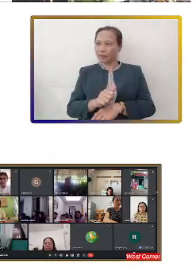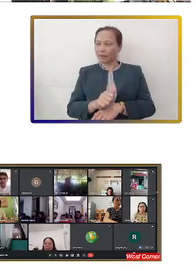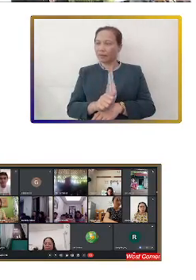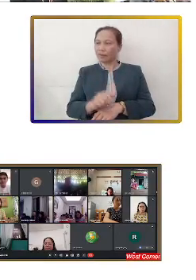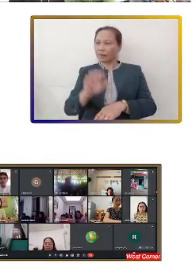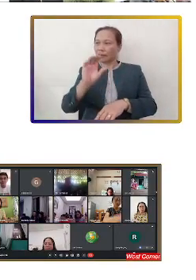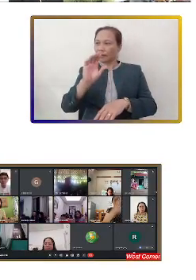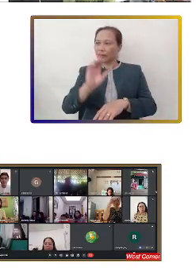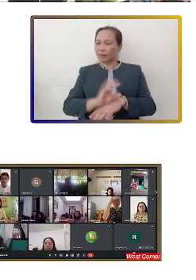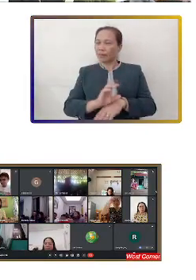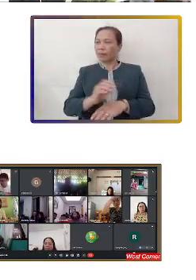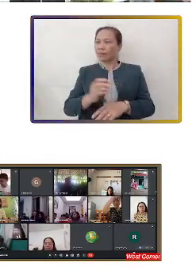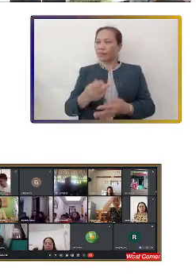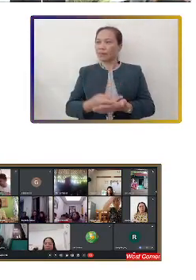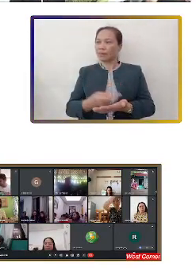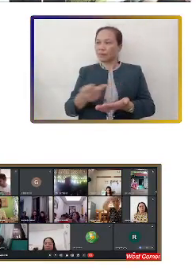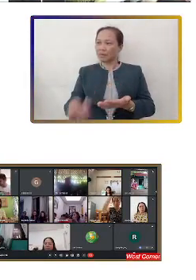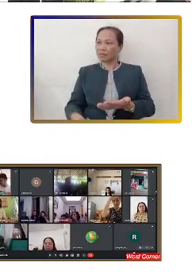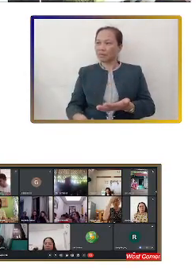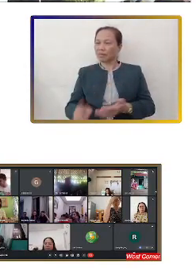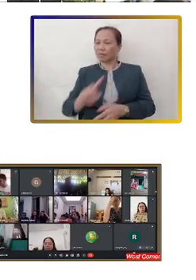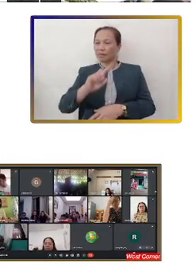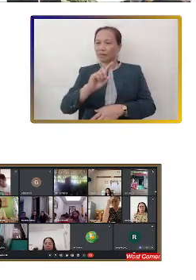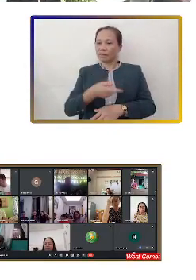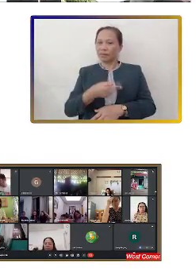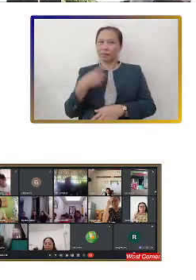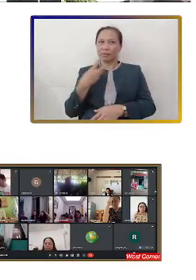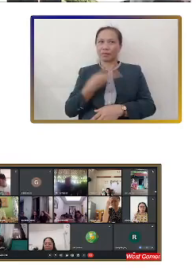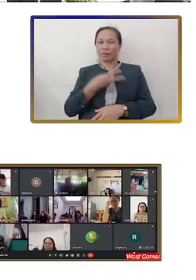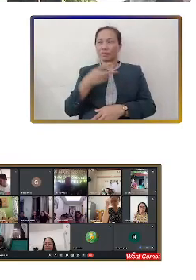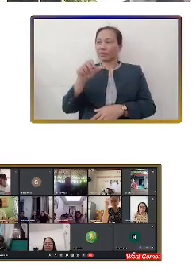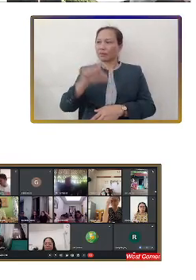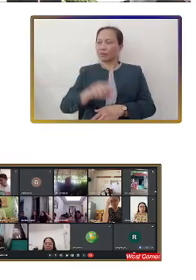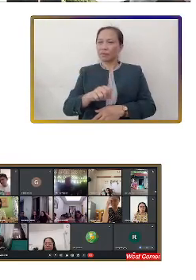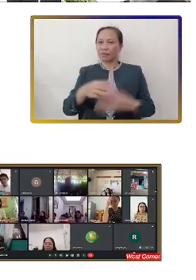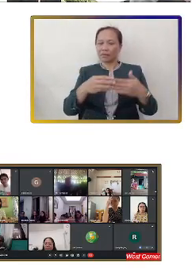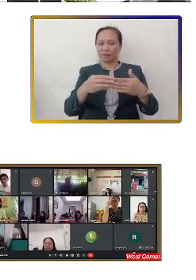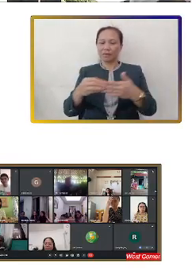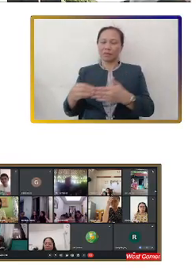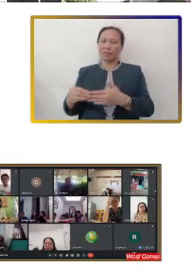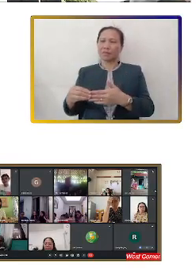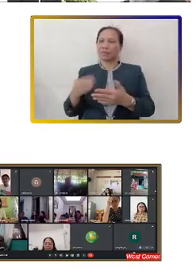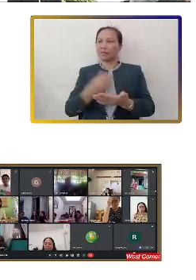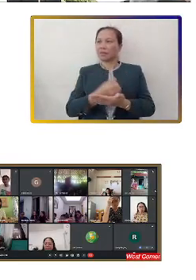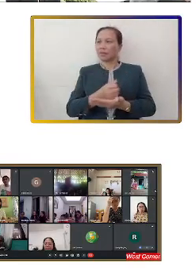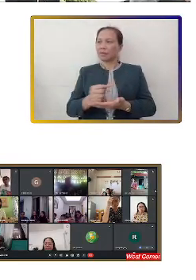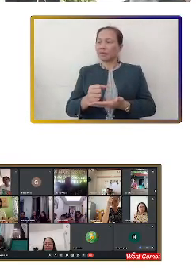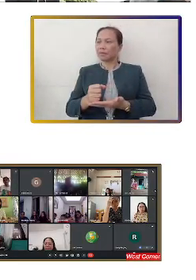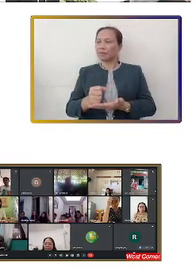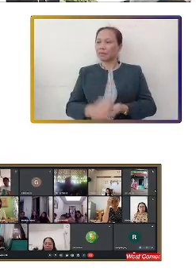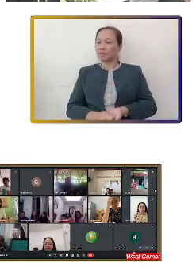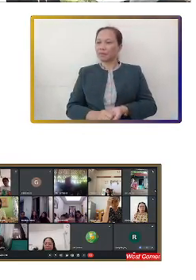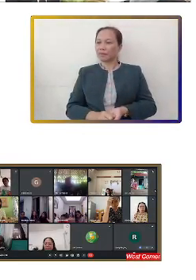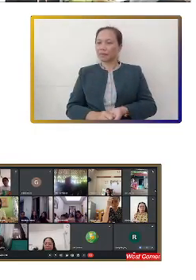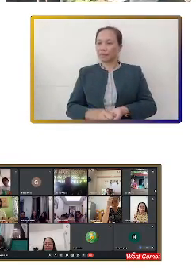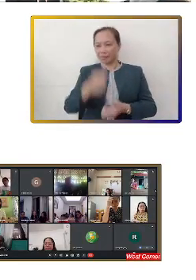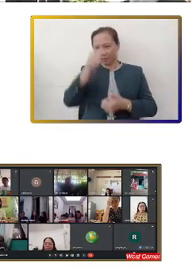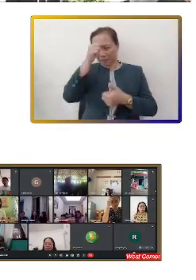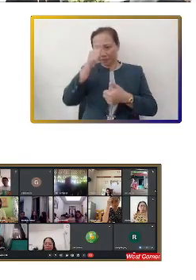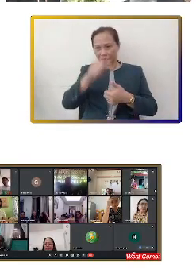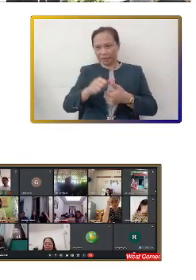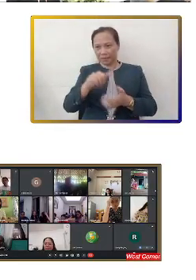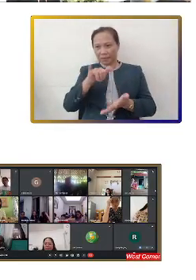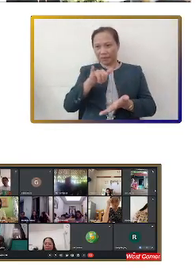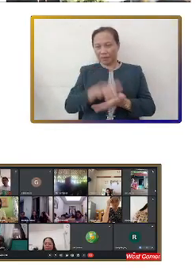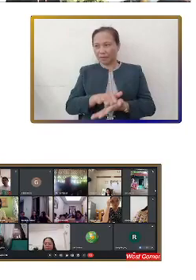church. No. The first that will fall is the leadership. Tandaan niyo po yan. Huwag niyong kakalimutan po yan. Kaya